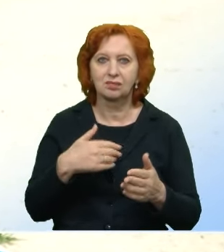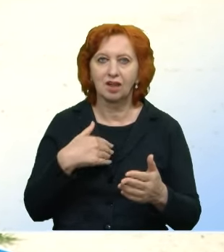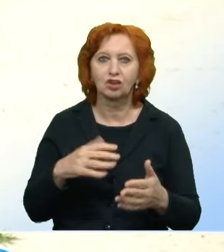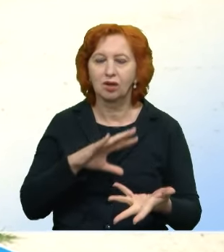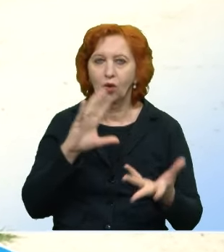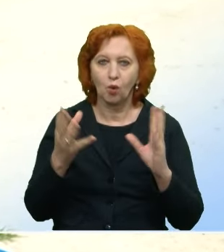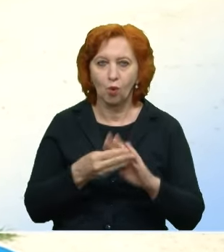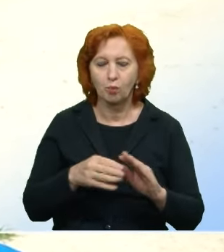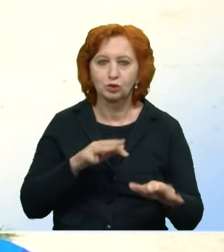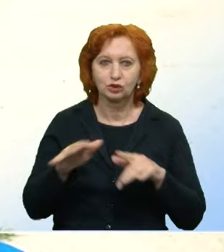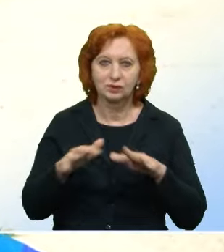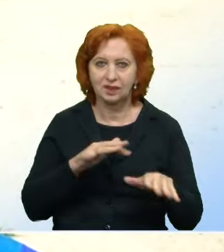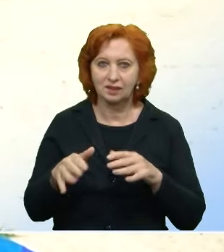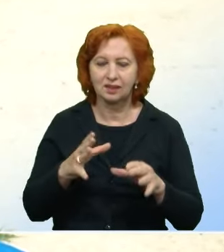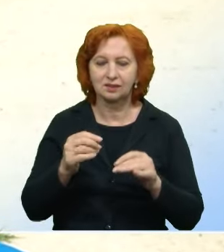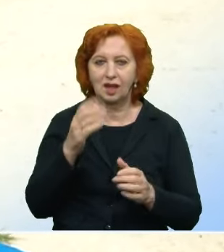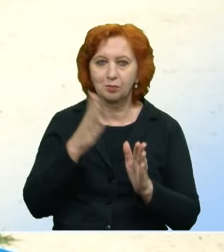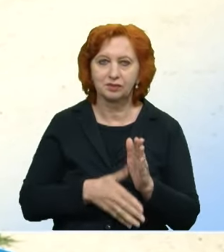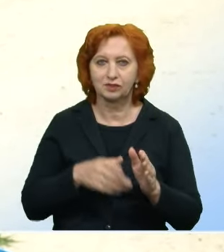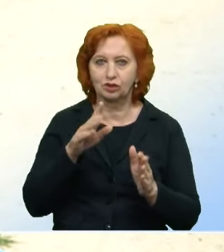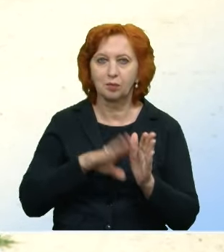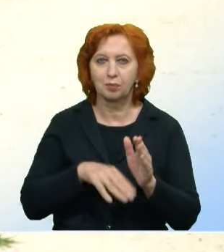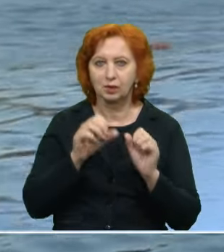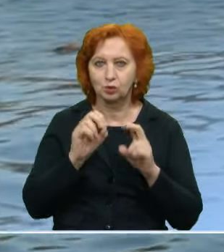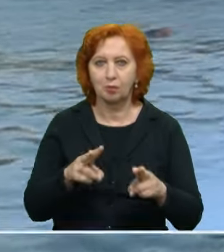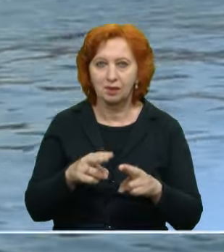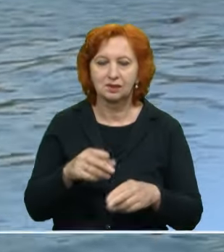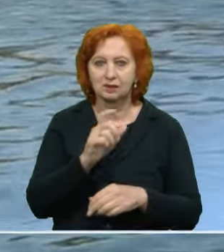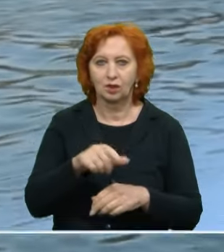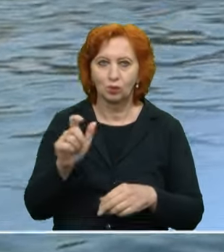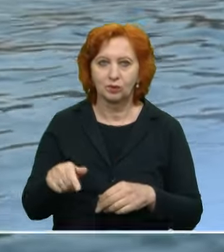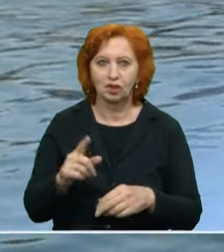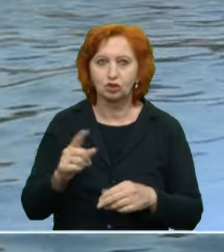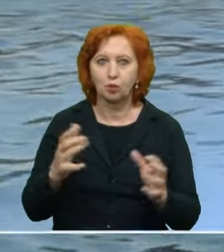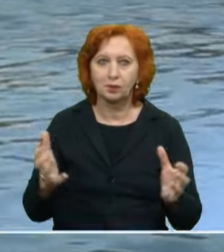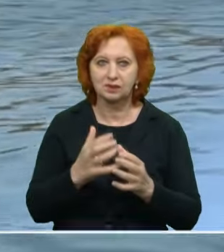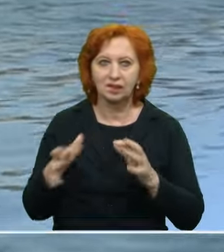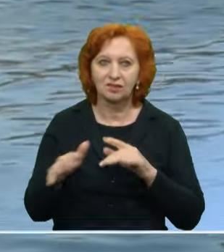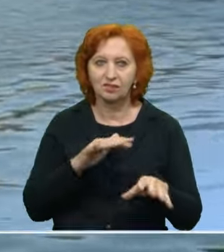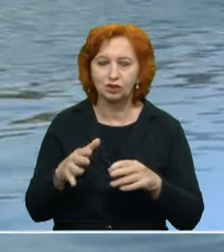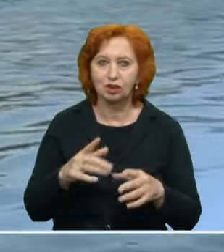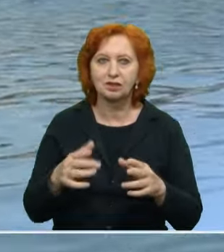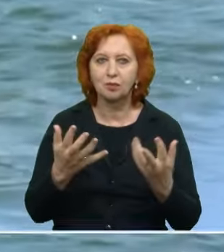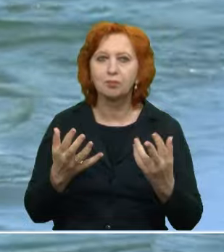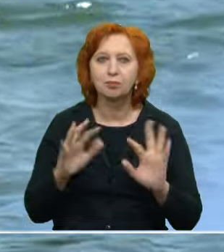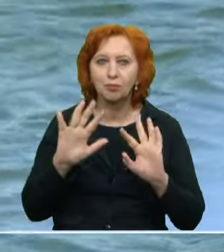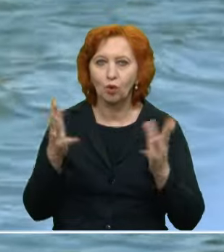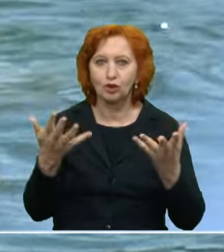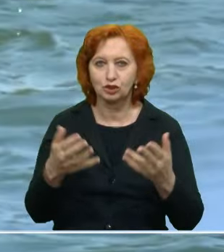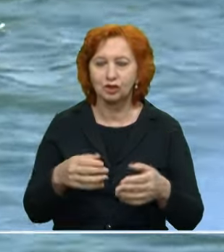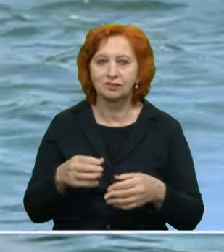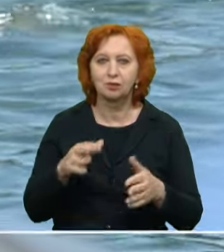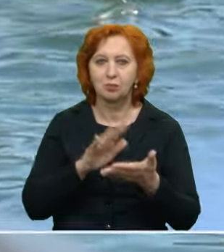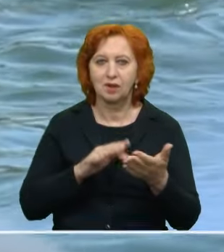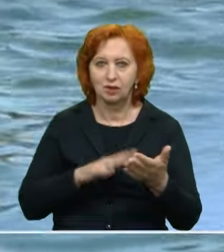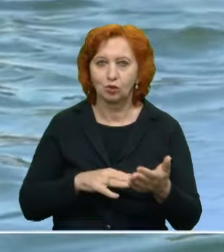деятельность, совместную деятельность по обеспечению безопасности людей на водных объектах. Чтобы сохранить снижение количества происшествий на воде, специалисты